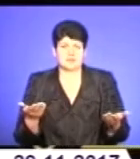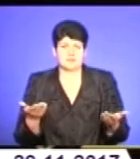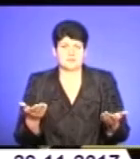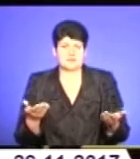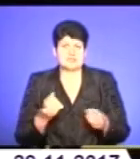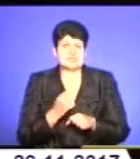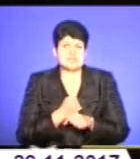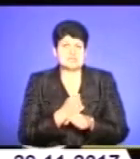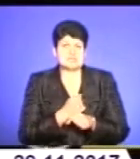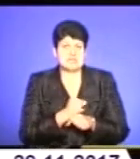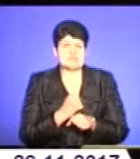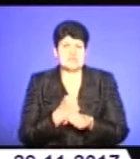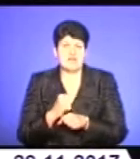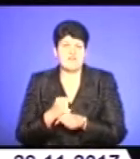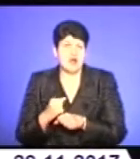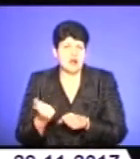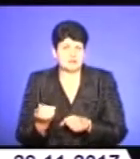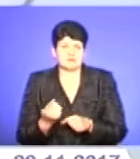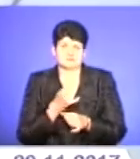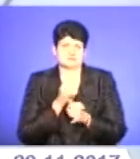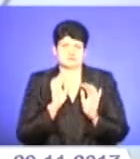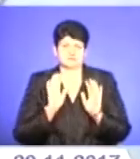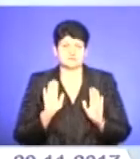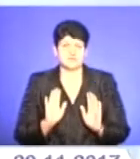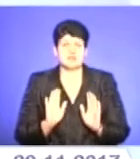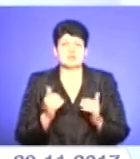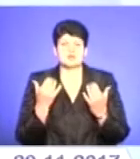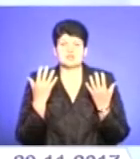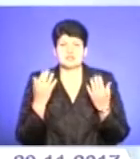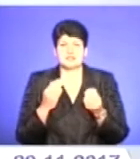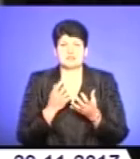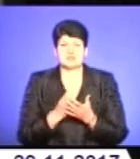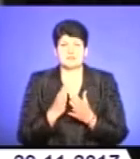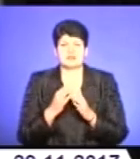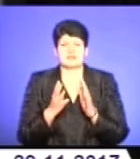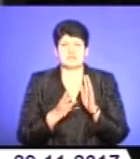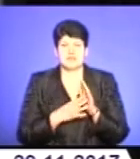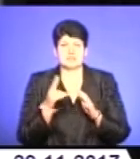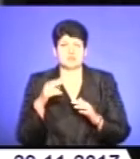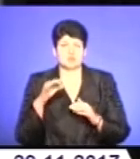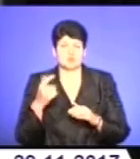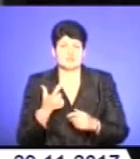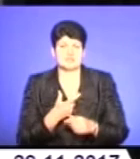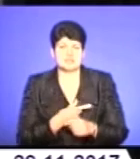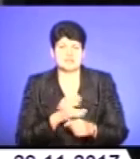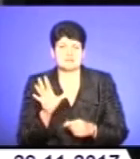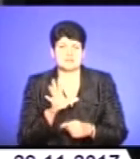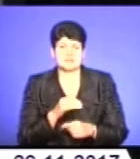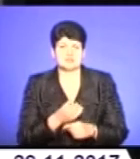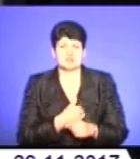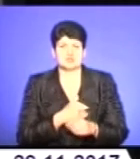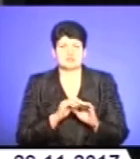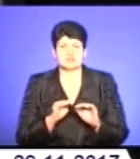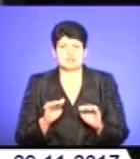і заставляти будь-кого ми не можемо. На сьогоднішній день ми ще маємо 19 доз вакцини. Всіх бажаючих дітей